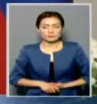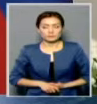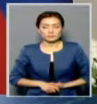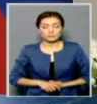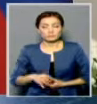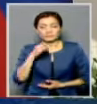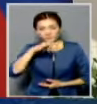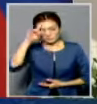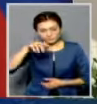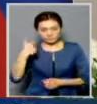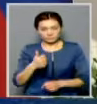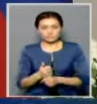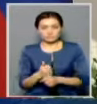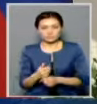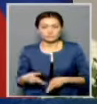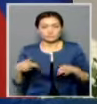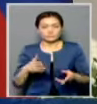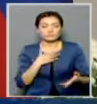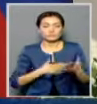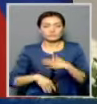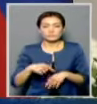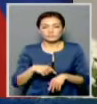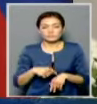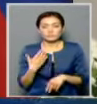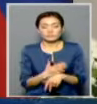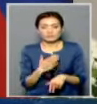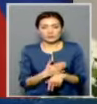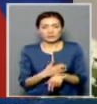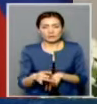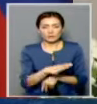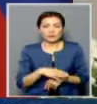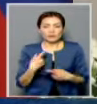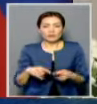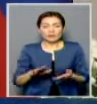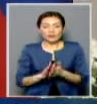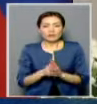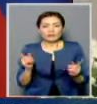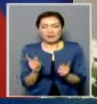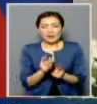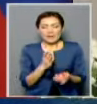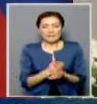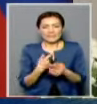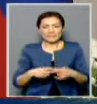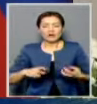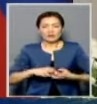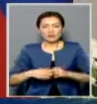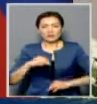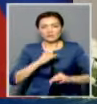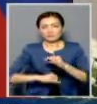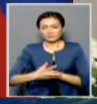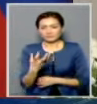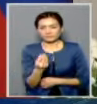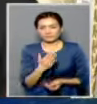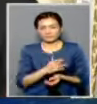Бұнда Қазақстан президенті ретінде келгеніме өте қуаныштымын. Сізбен елімізде бірнеше рет кездестім. Біз көптеген мәселе туралы, соның